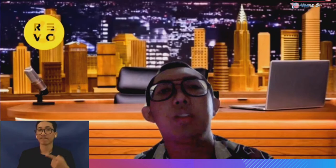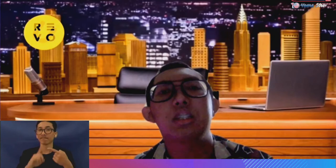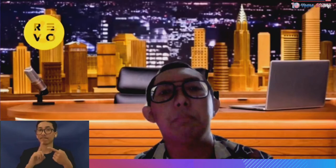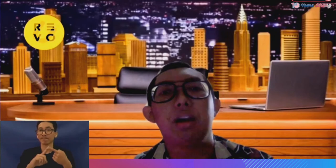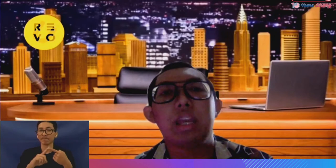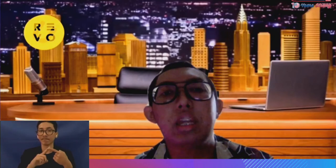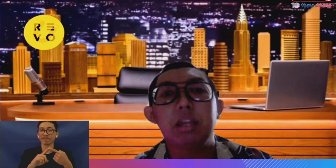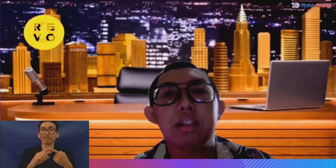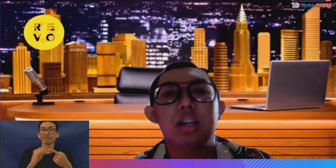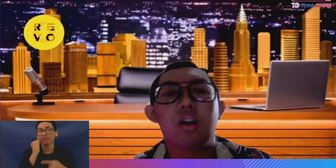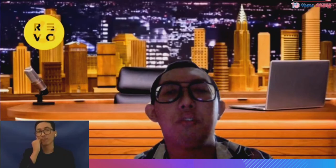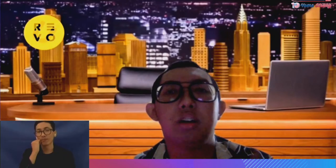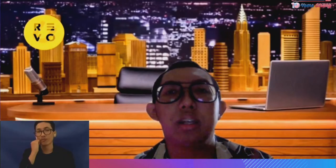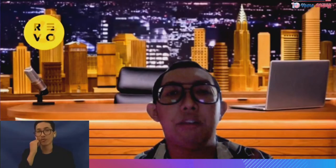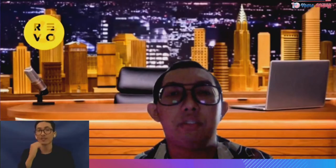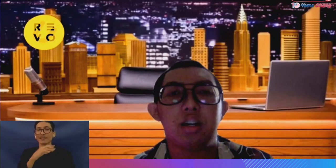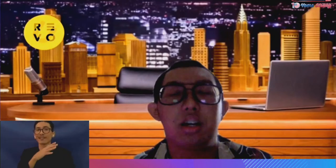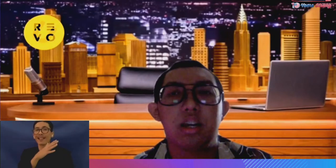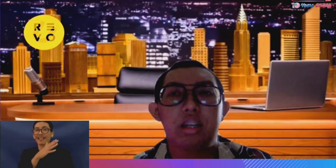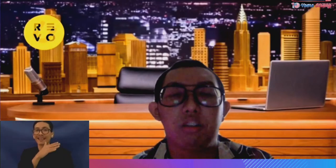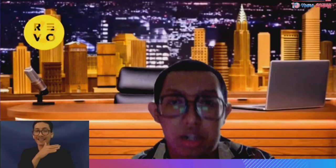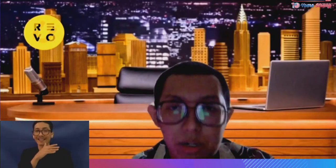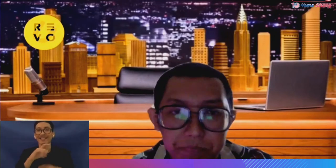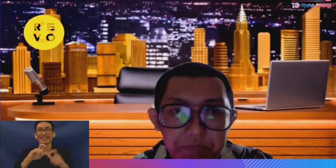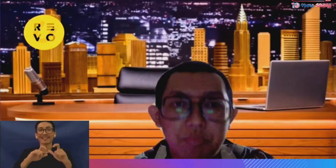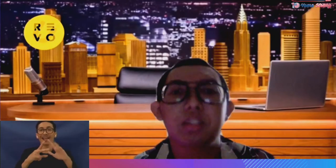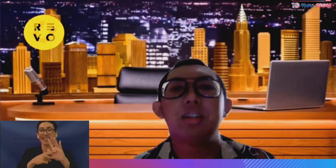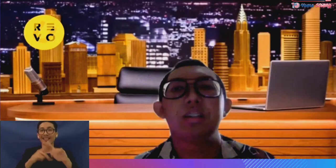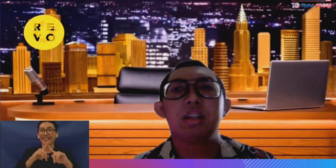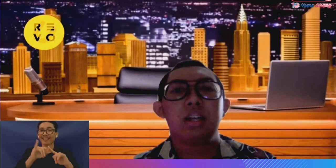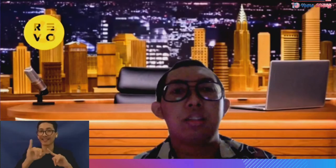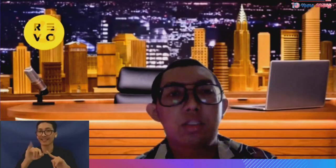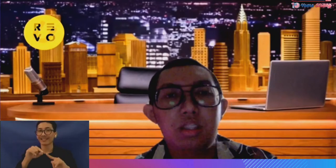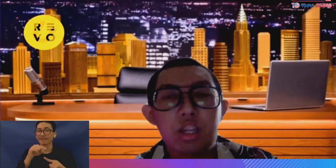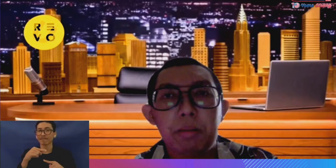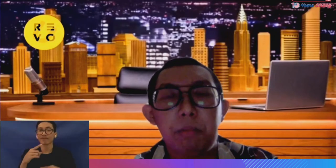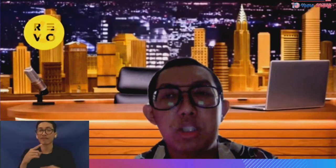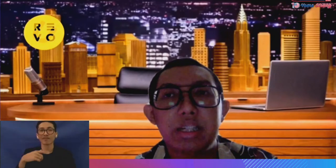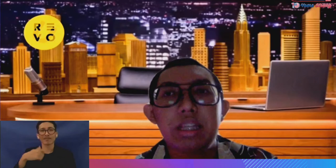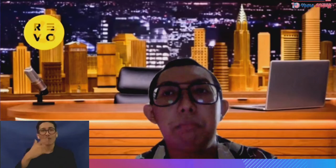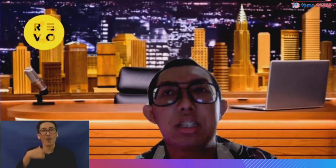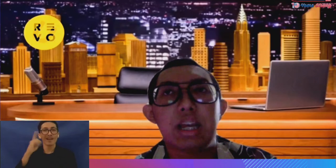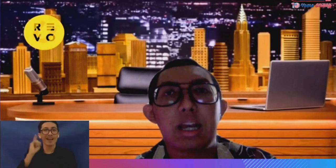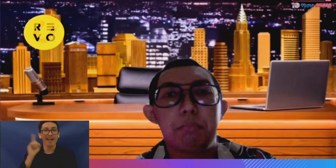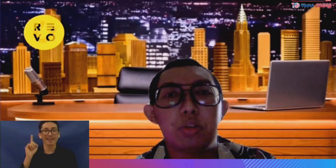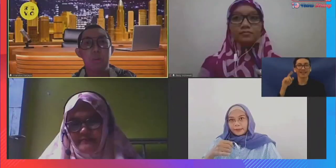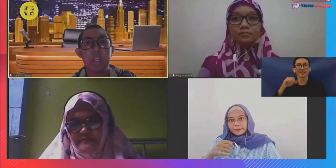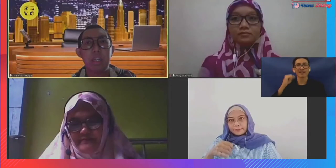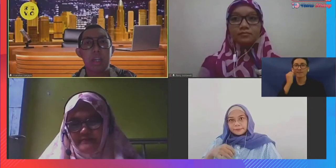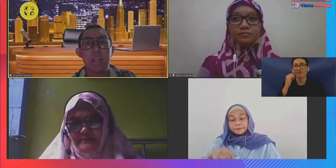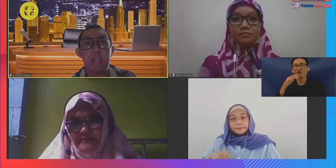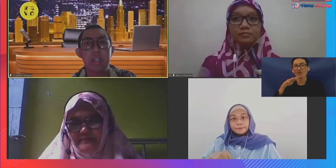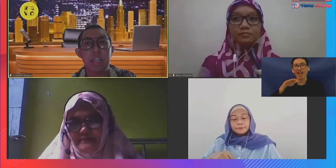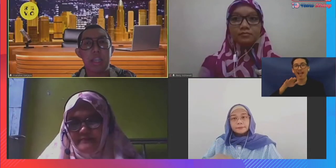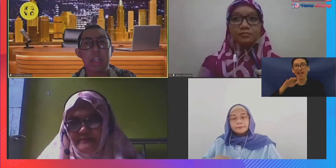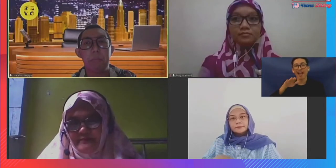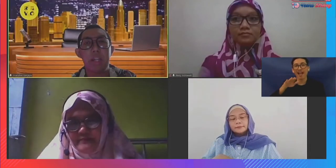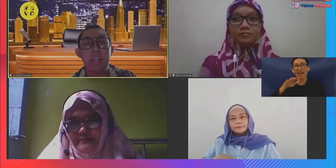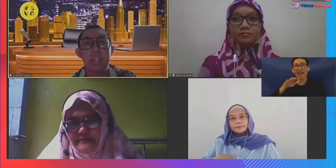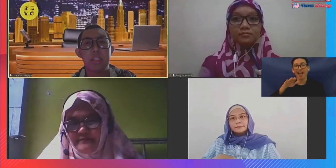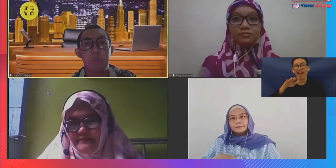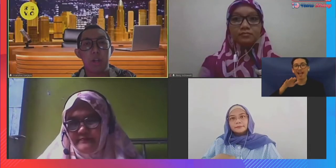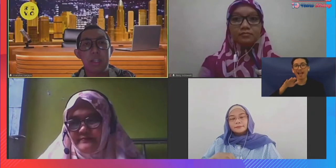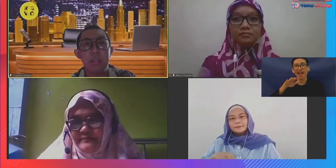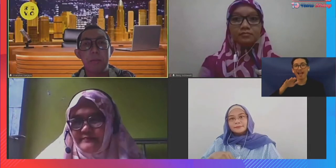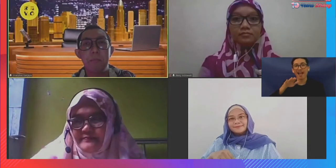Santi sebagai hearing mother of a deaf daughter. Para Bu Santi, bisa mungkin say hi kepada